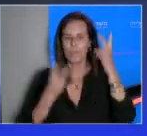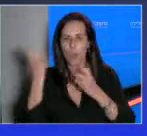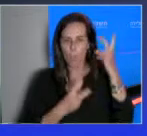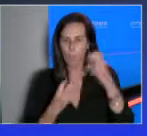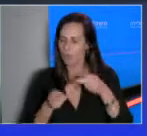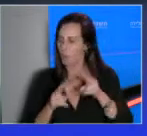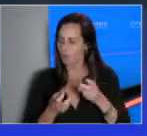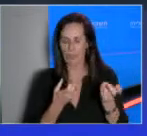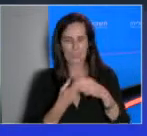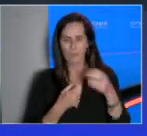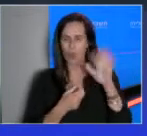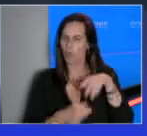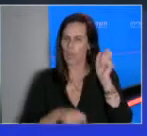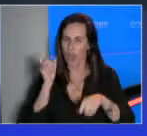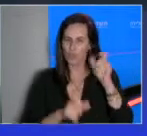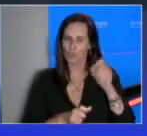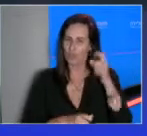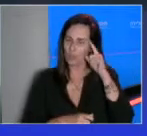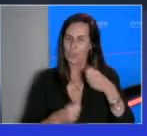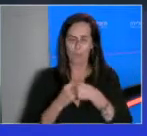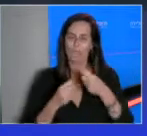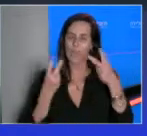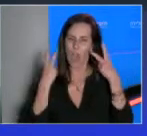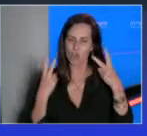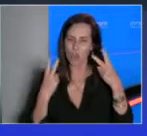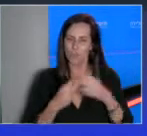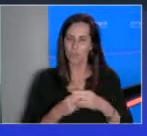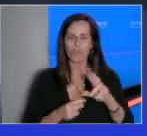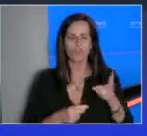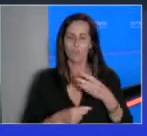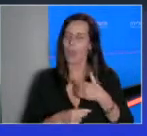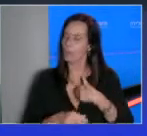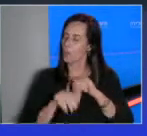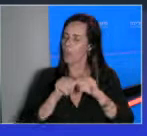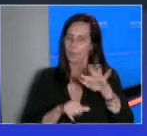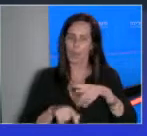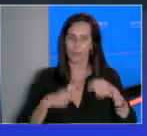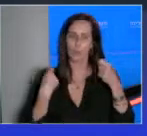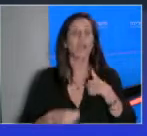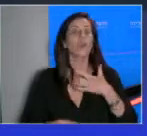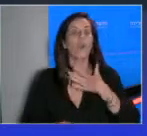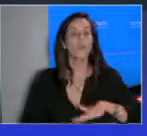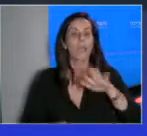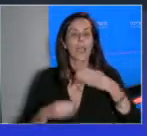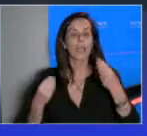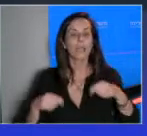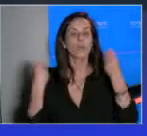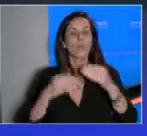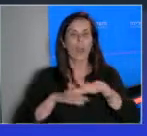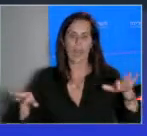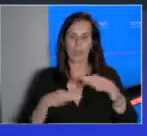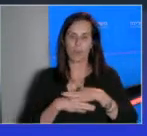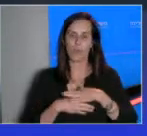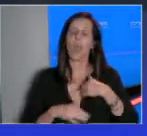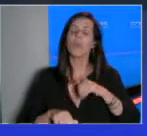אינפורמציה, אתם יכולים להצטרף לעוד אנשים שחושבים שזה מאבק חשוב. עוד הפעם, אנחנו בעד מערכת חינוך, אנחנו רוצים מערכת חינוך טובה לילדים